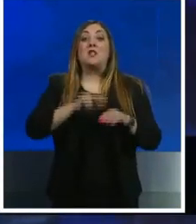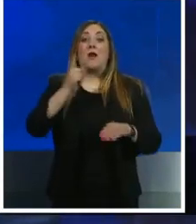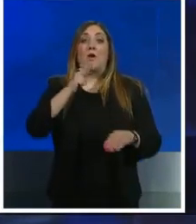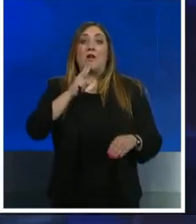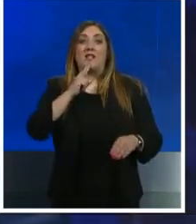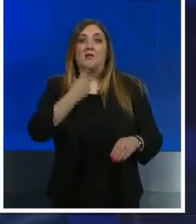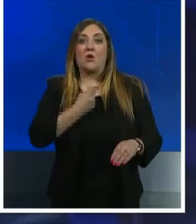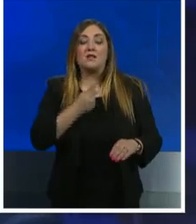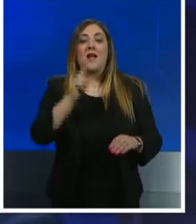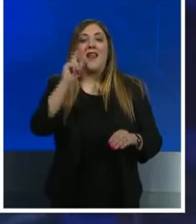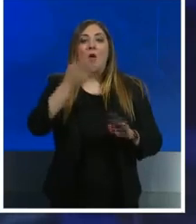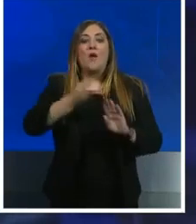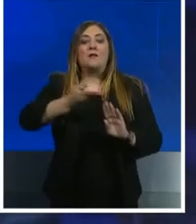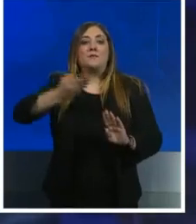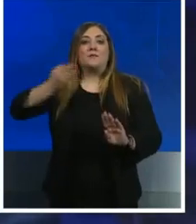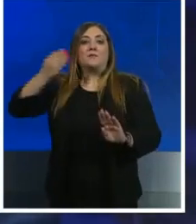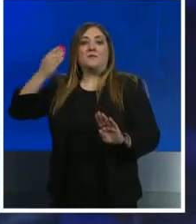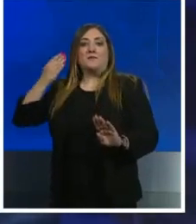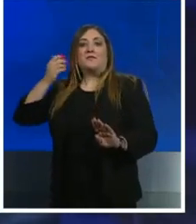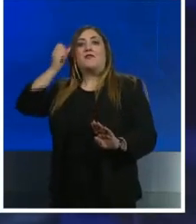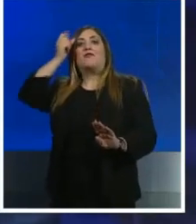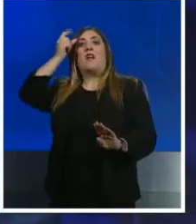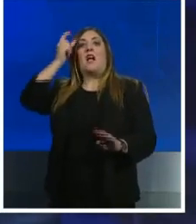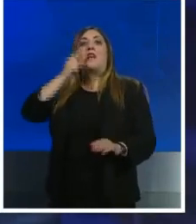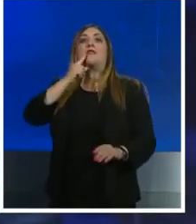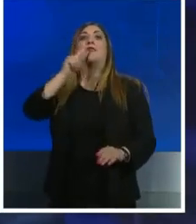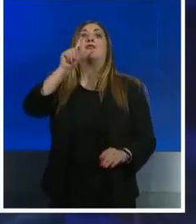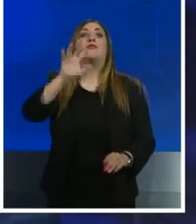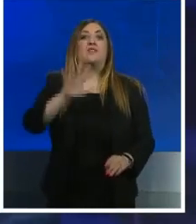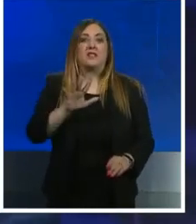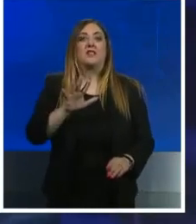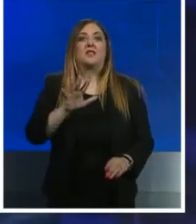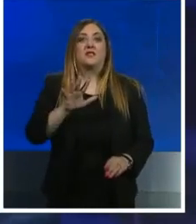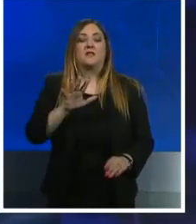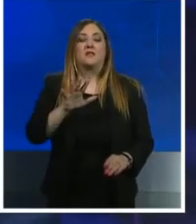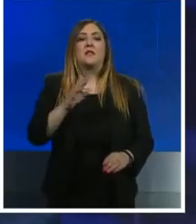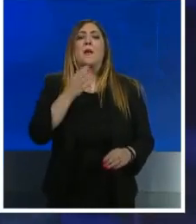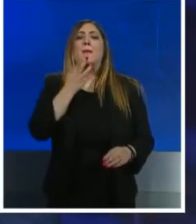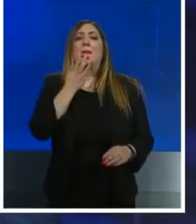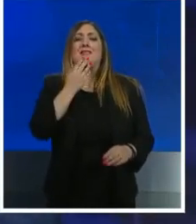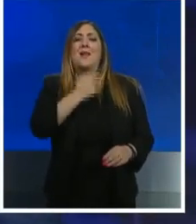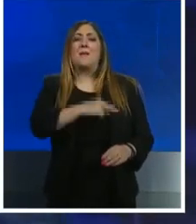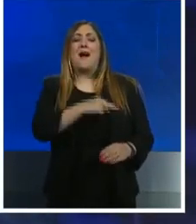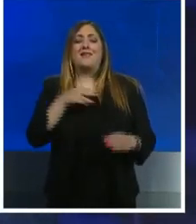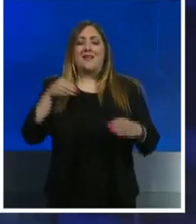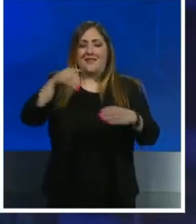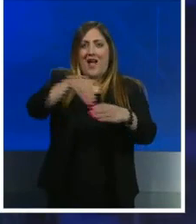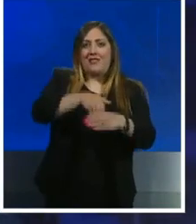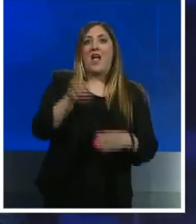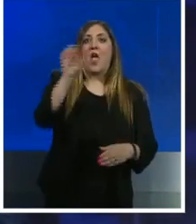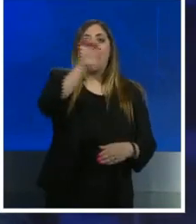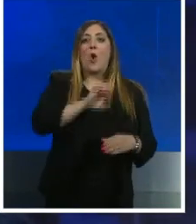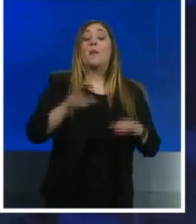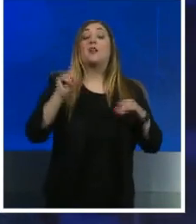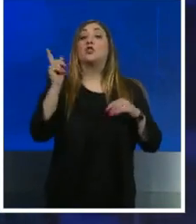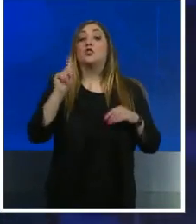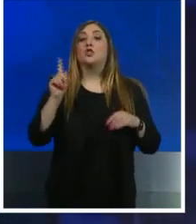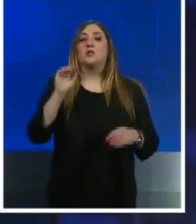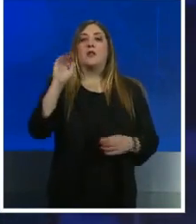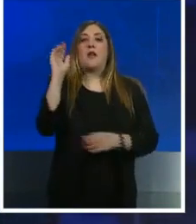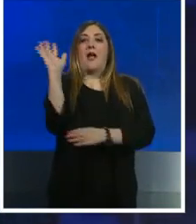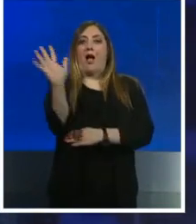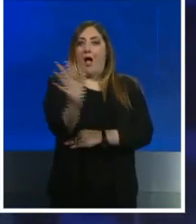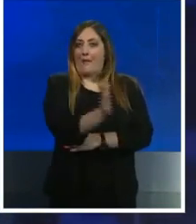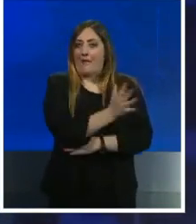il-poplu Malti għażel dak it-tratta Svizzju li tħanna bih. Il-main points kienu erba' l-ambjent,